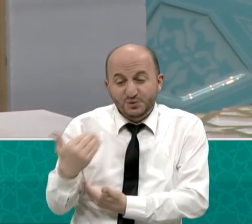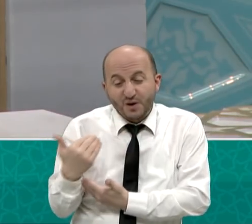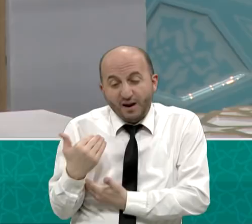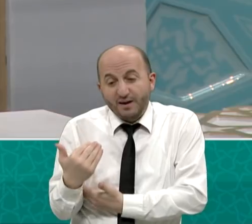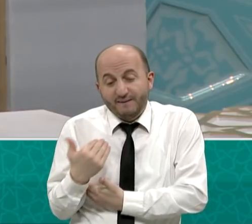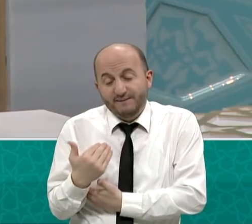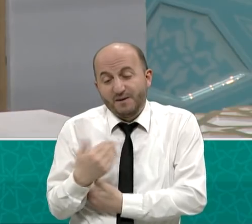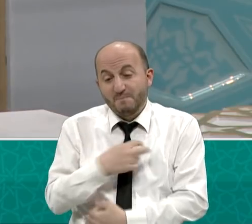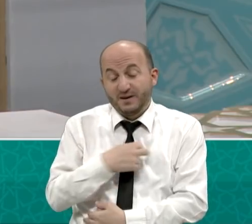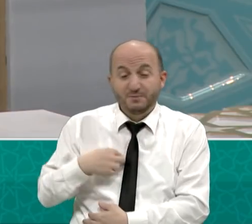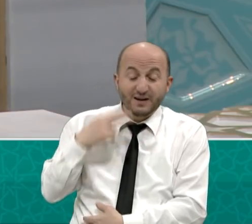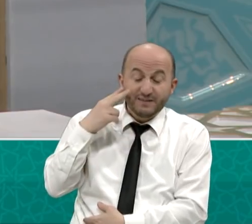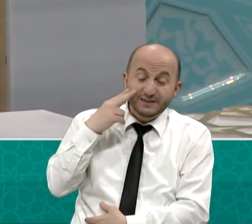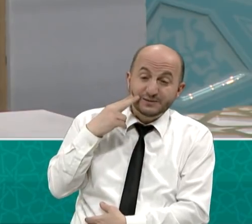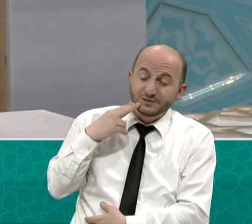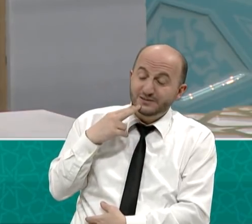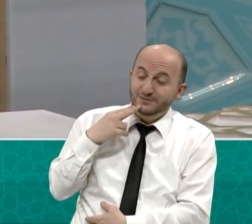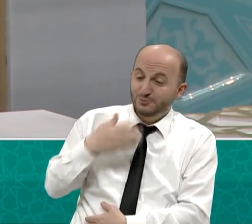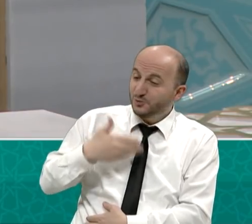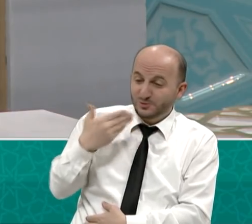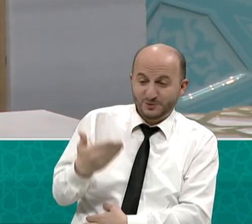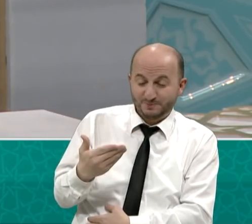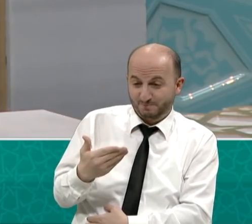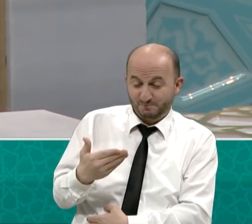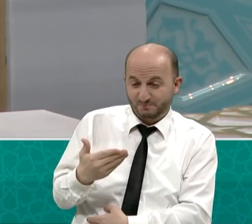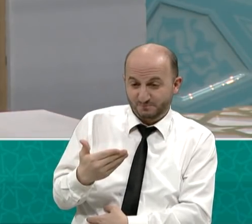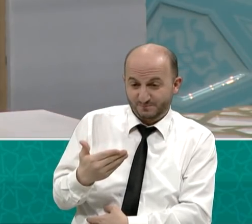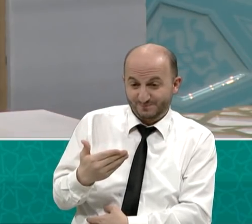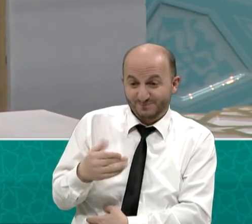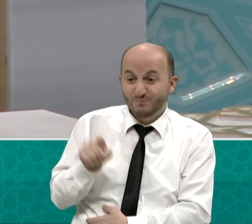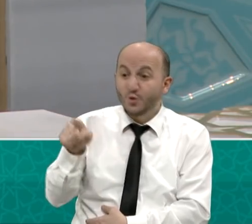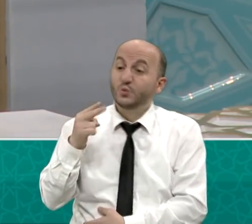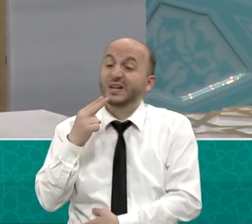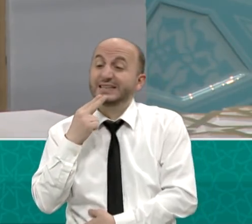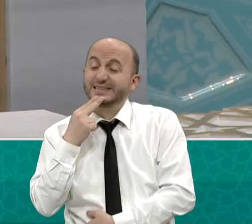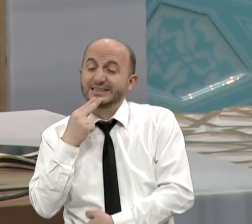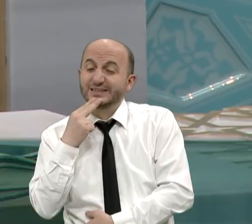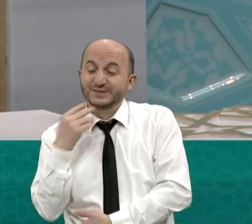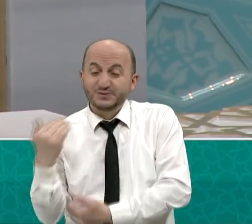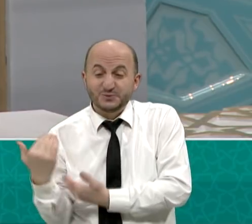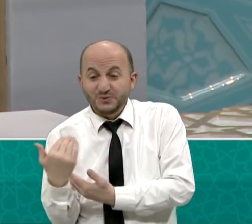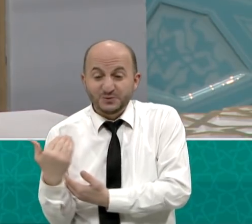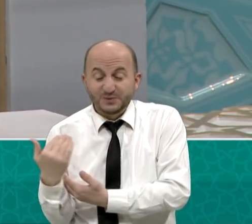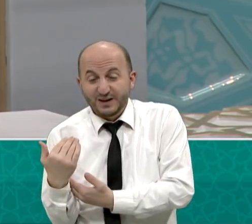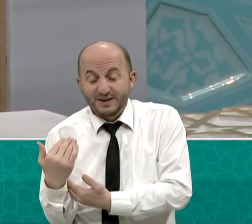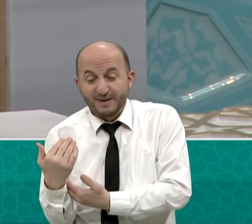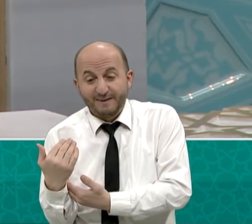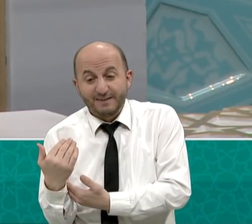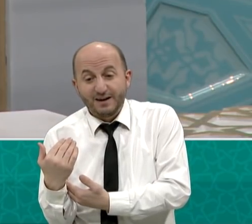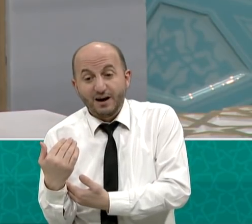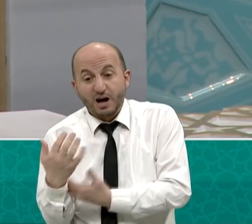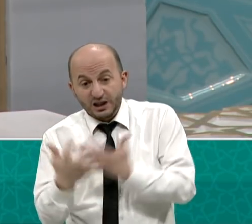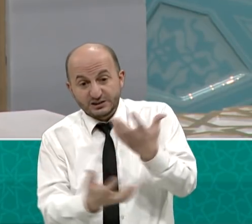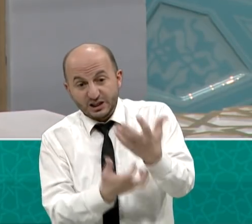emzirirken Efendimiz Aleyhisselam buyuruyorlar ki, bu kadının çocuğunu